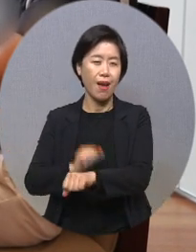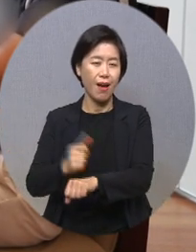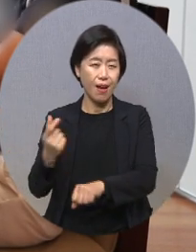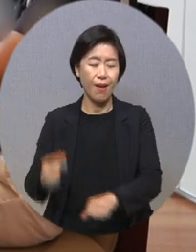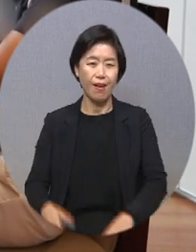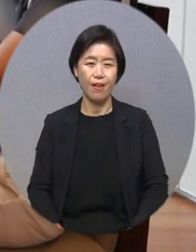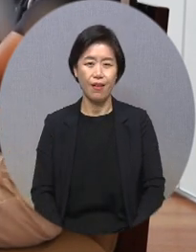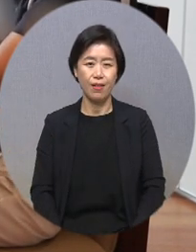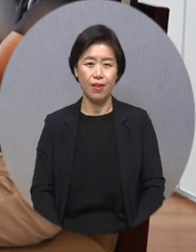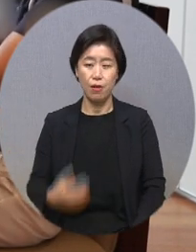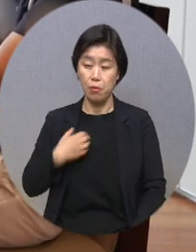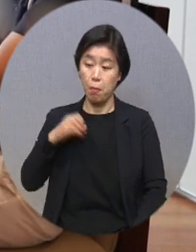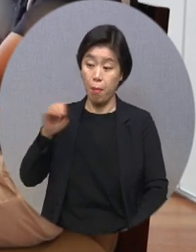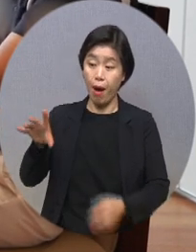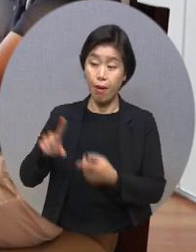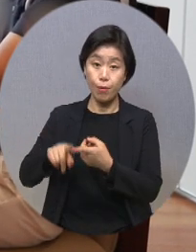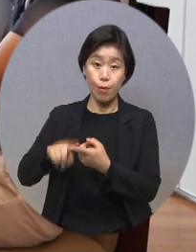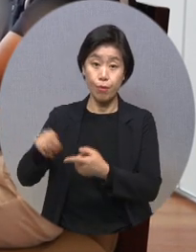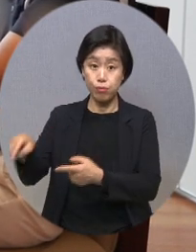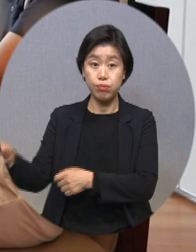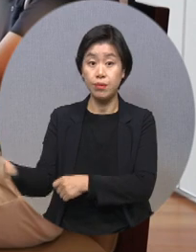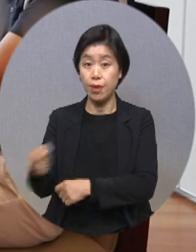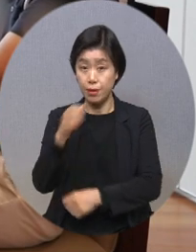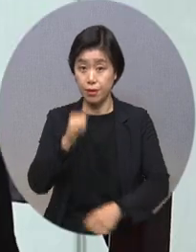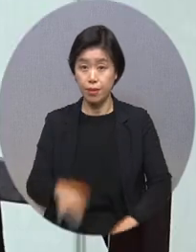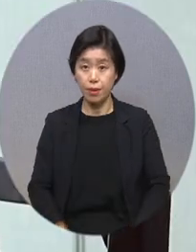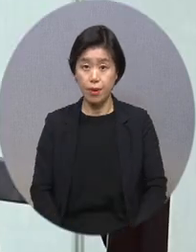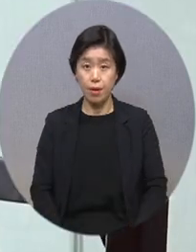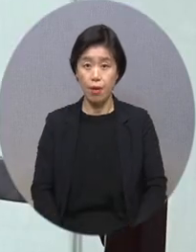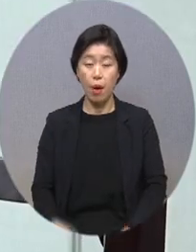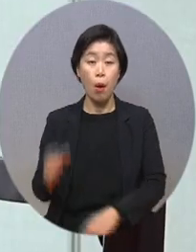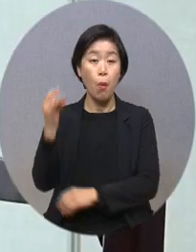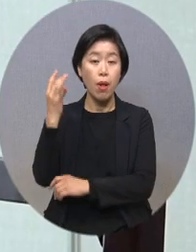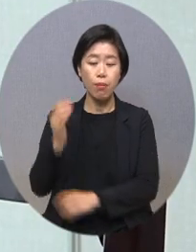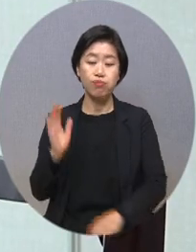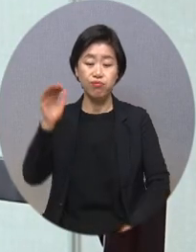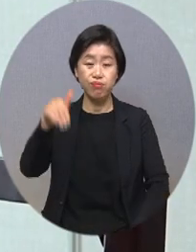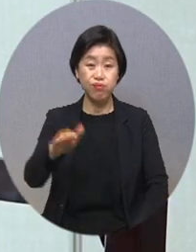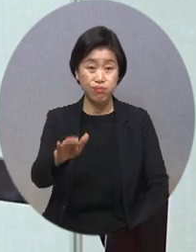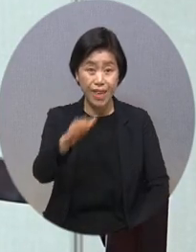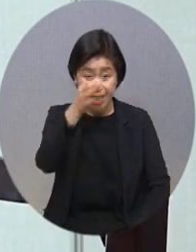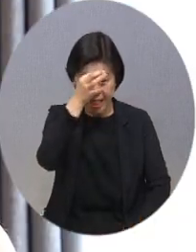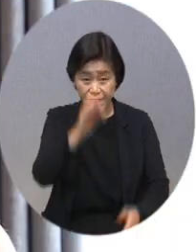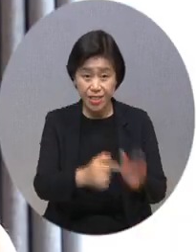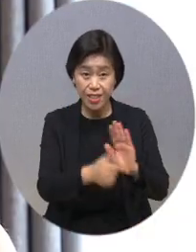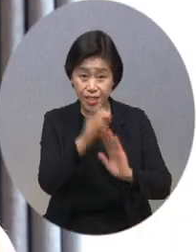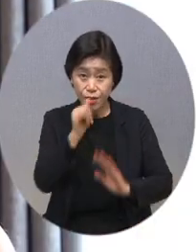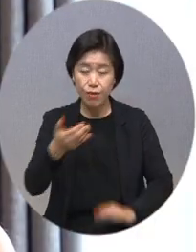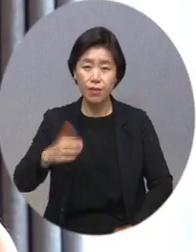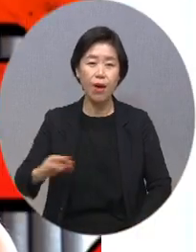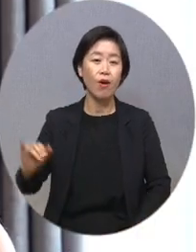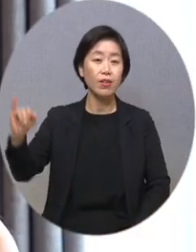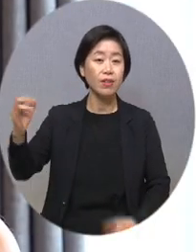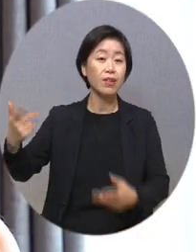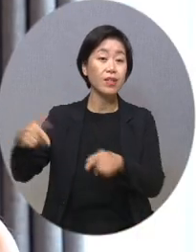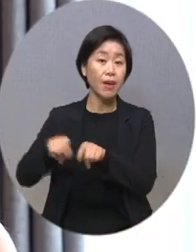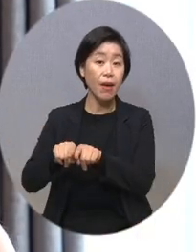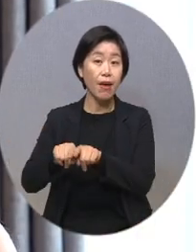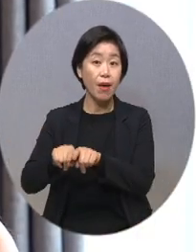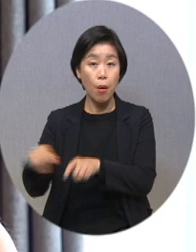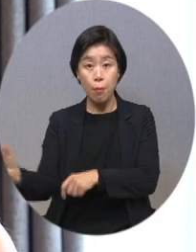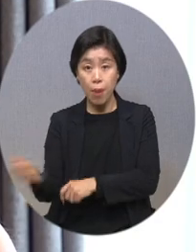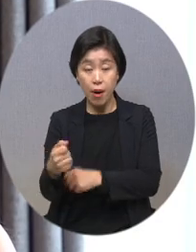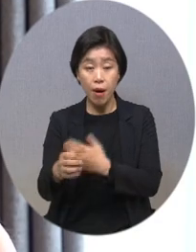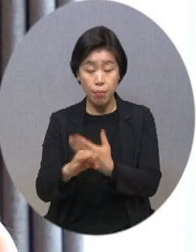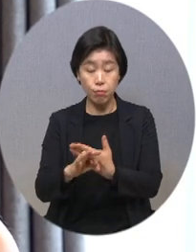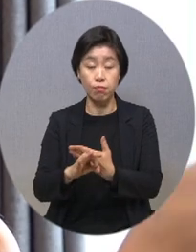팀. 그대로 쳐. 그러니까 원래는 기복이 심한 게 골프잖아요. 근데 언니랑 치는 날 좀 잘 맞아. 되게 신기해. 은지야 이렇게 해야 되는